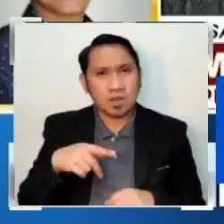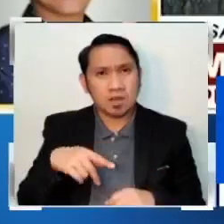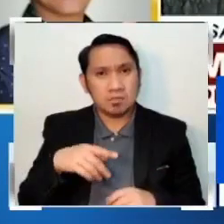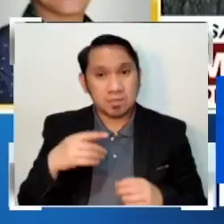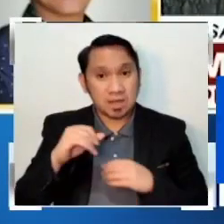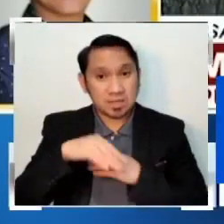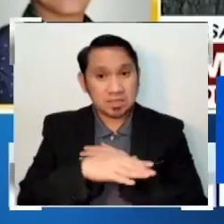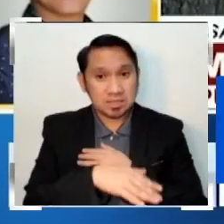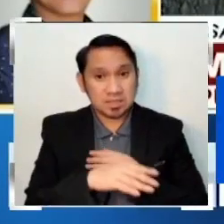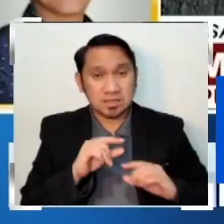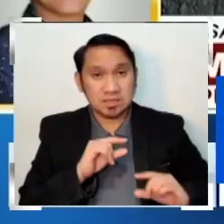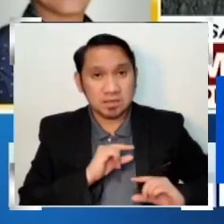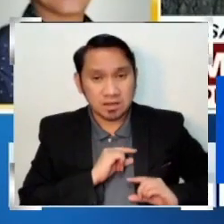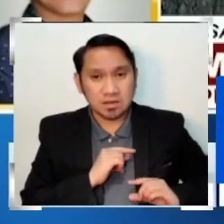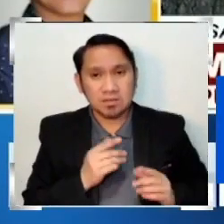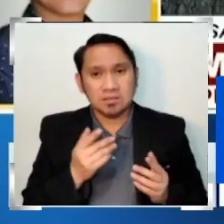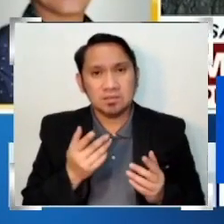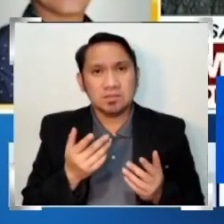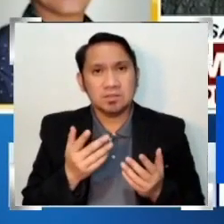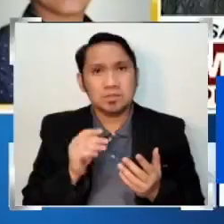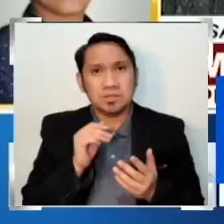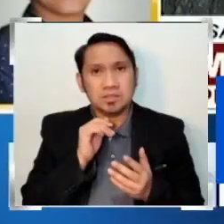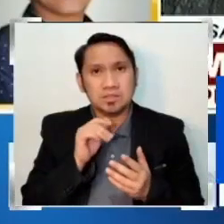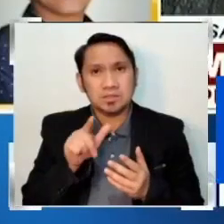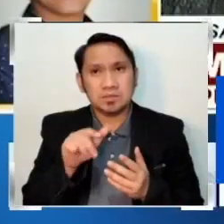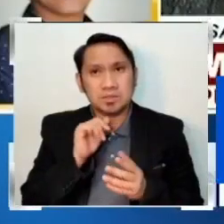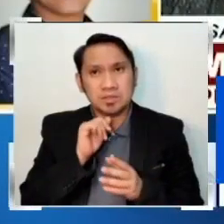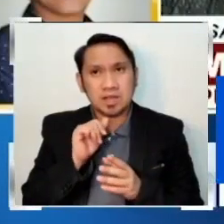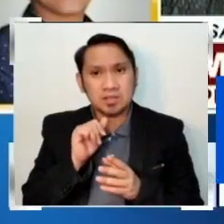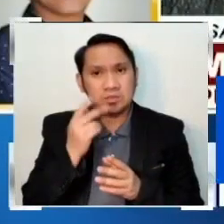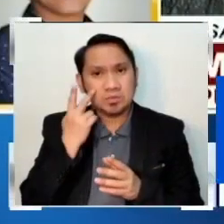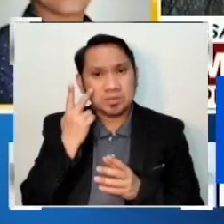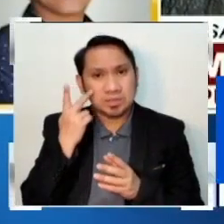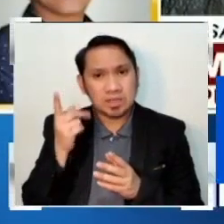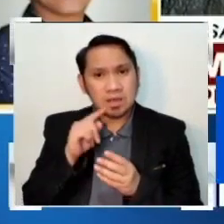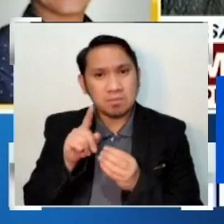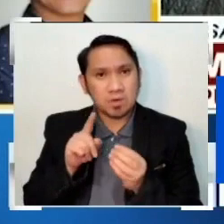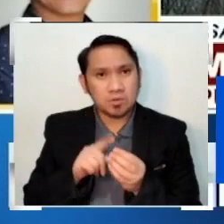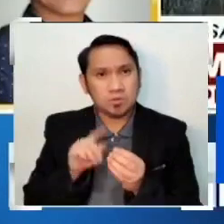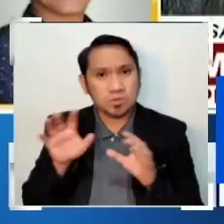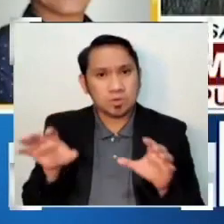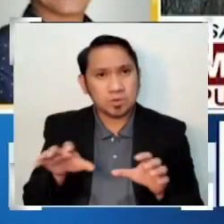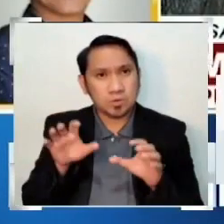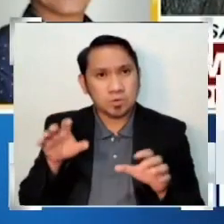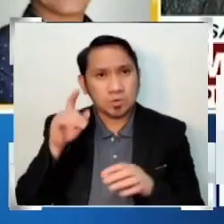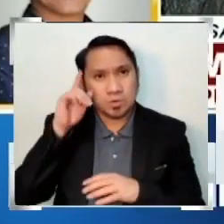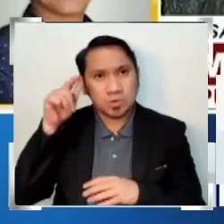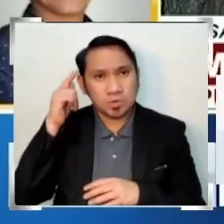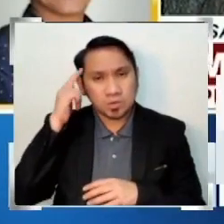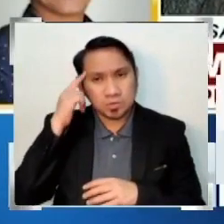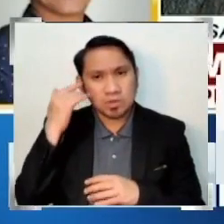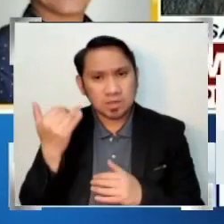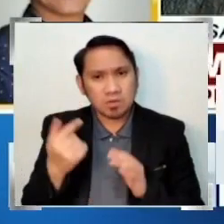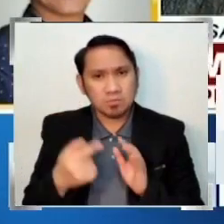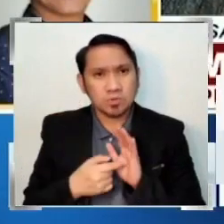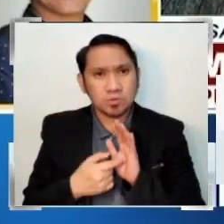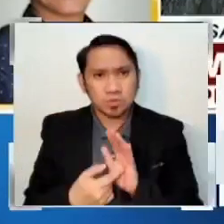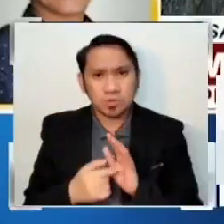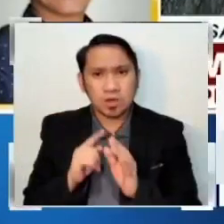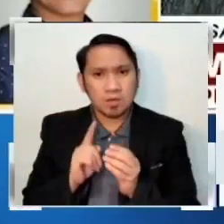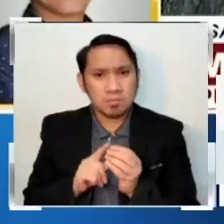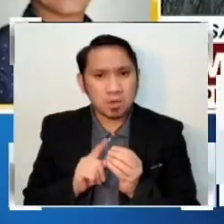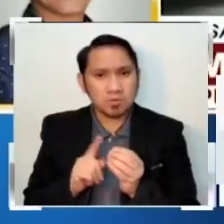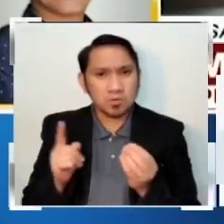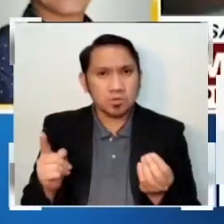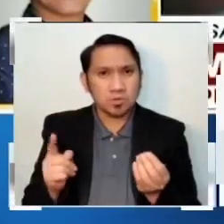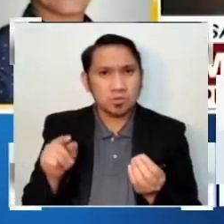MSI, hindi niya kinukonsider yung ginagawa ng gobyerno doon. So nung pag pinapakita niya lang yung graphics, natatakot tuloy sa